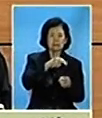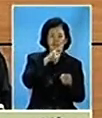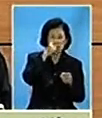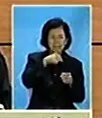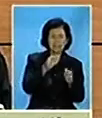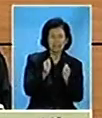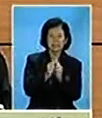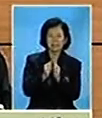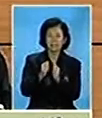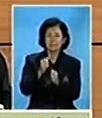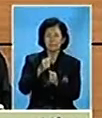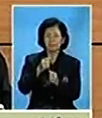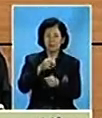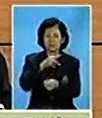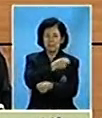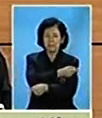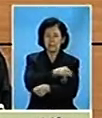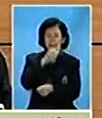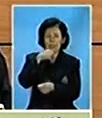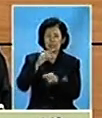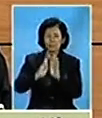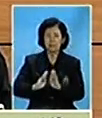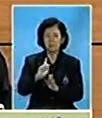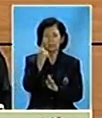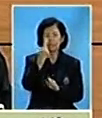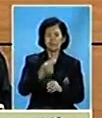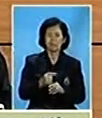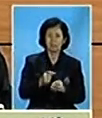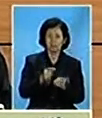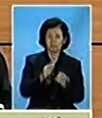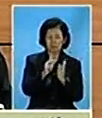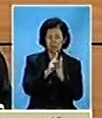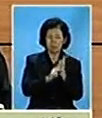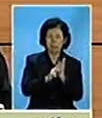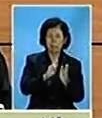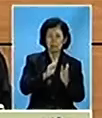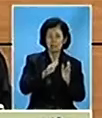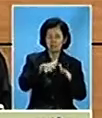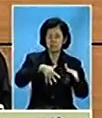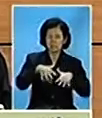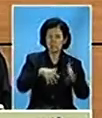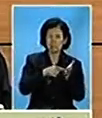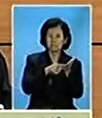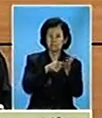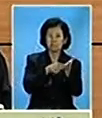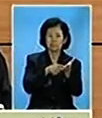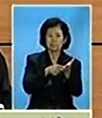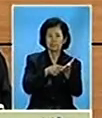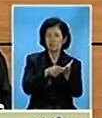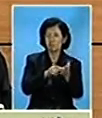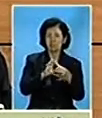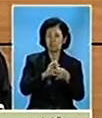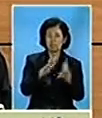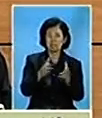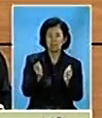ชั้นครม.และในชั้นของสภาประชาชนเนี่ยกฎหมายที่เสนอโดยประชาชนเนี่ยไม่ได้มีส่วนของการแพทย์แผนไทยประยุกต์เข้ามานะ